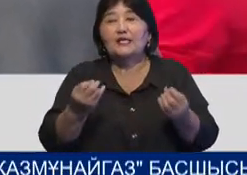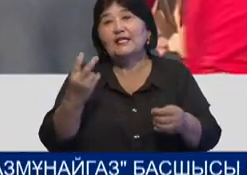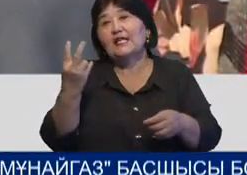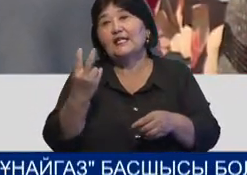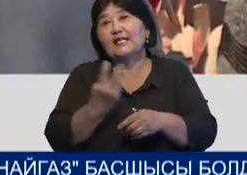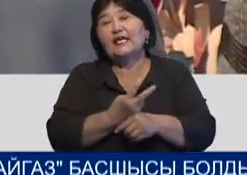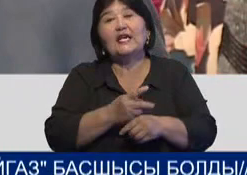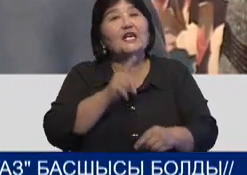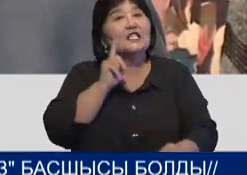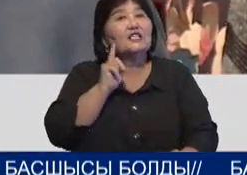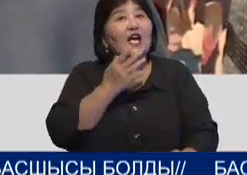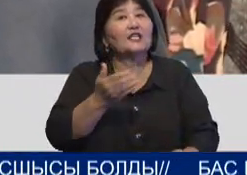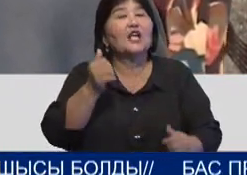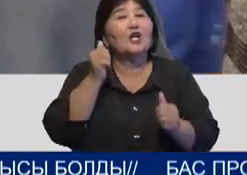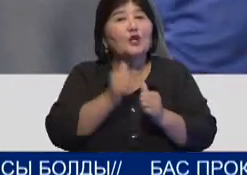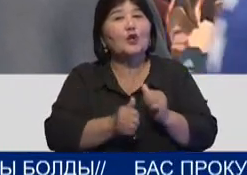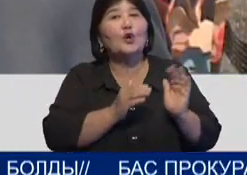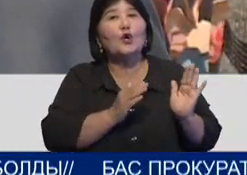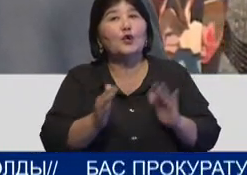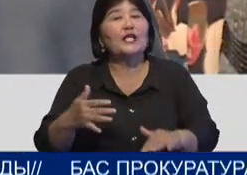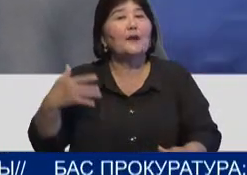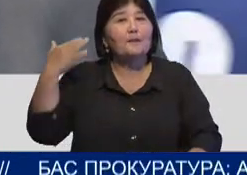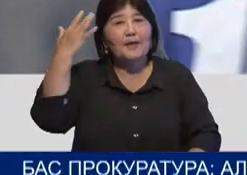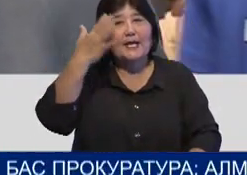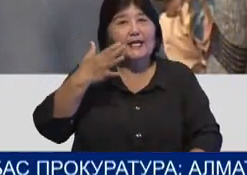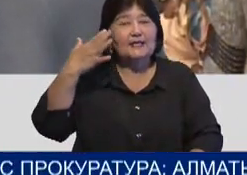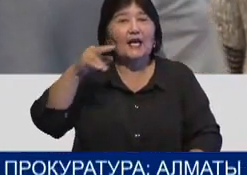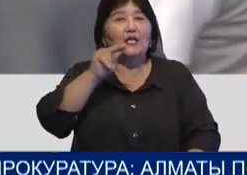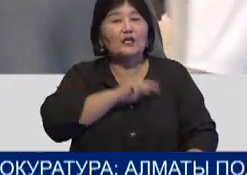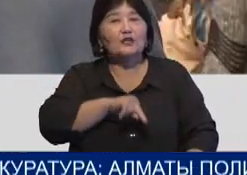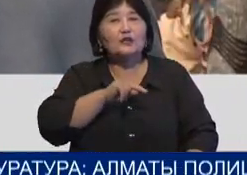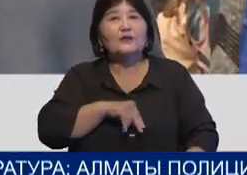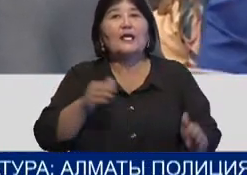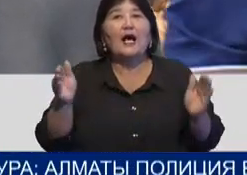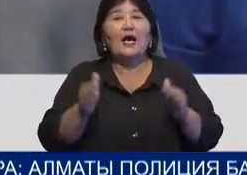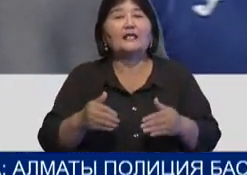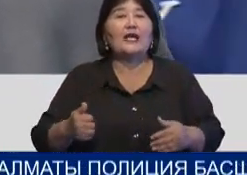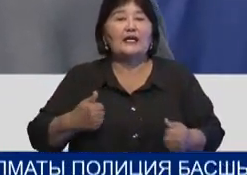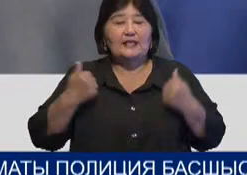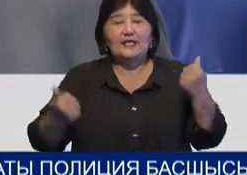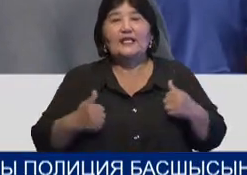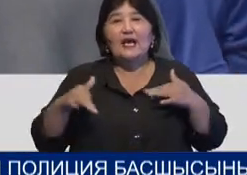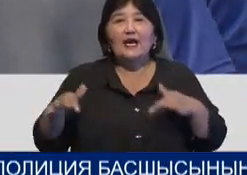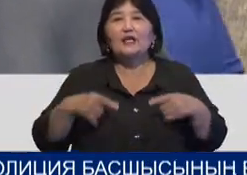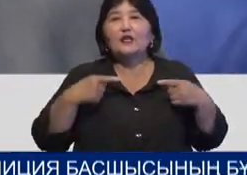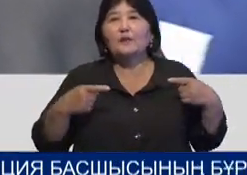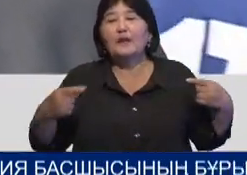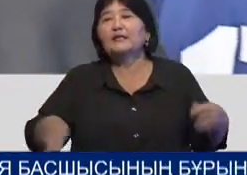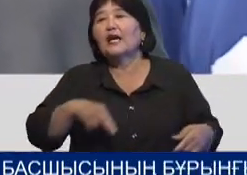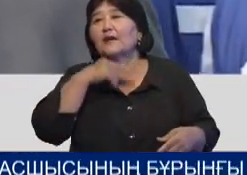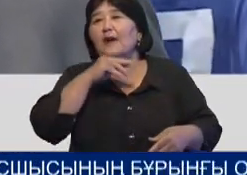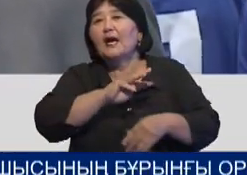екінші жастардың күнделікті психикалық нагрузкаларын азайту үшін дене қимылдарына басқаларға мән